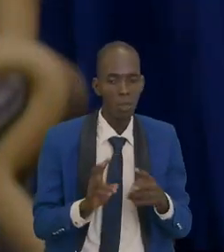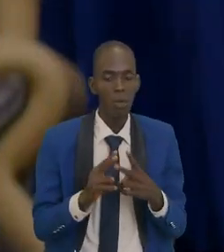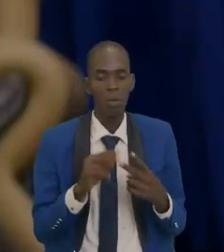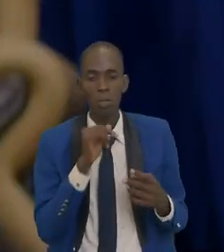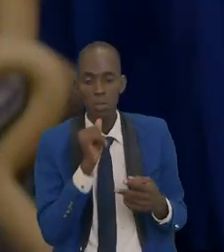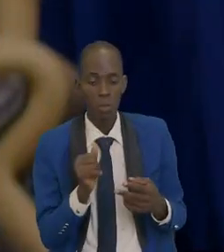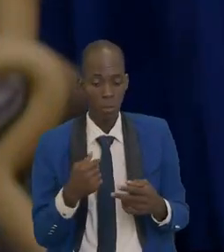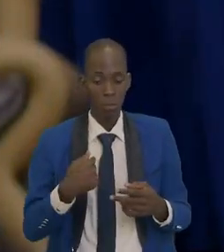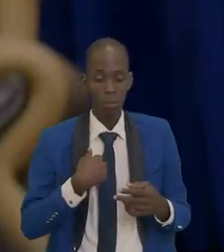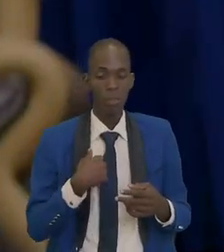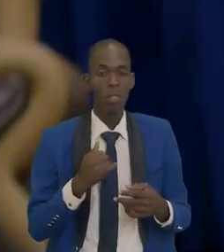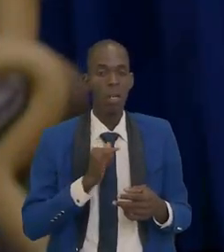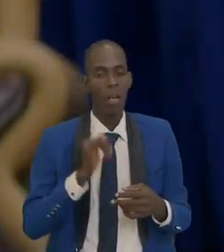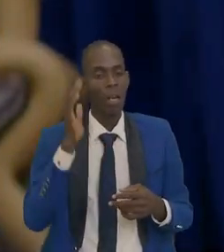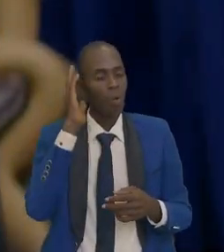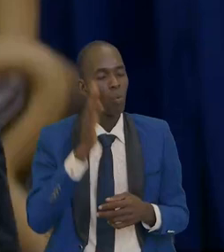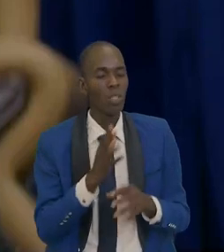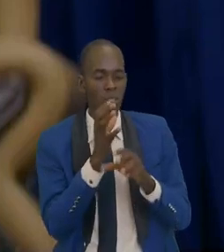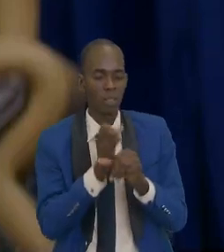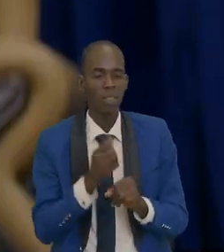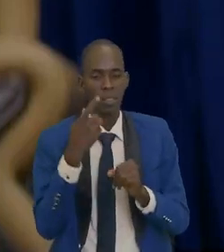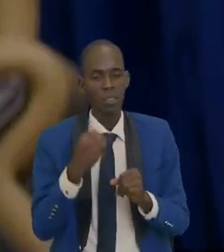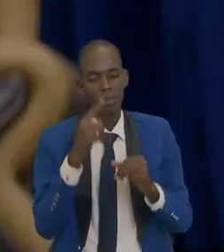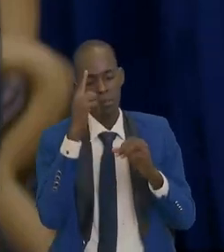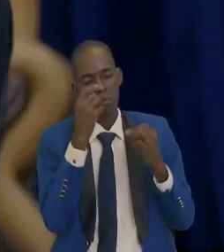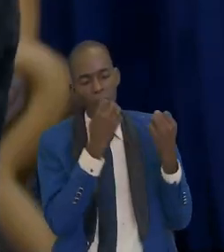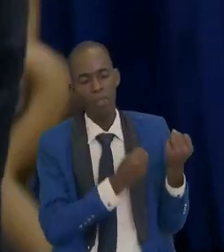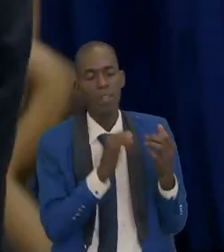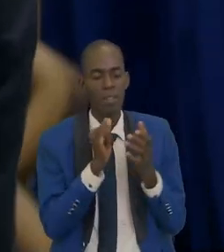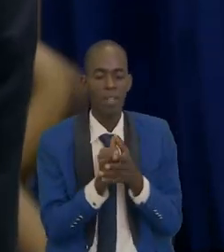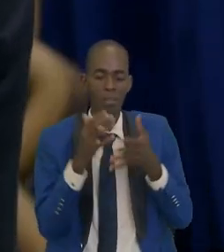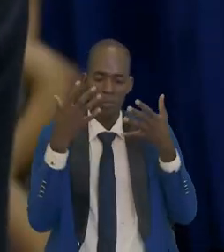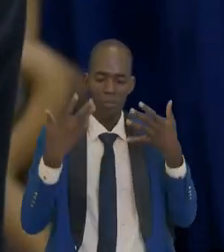faire, me voici, j'obtiens la foi qui l'accomplit.